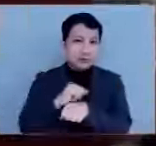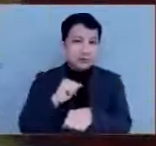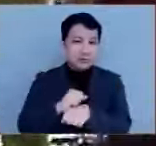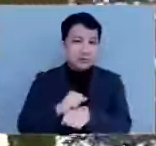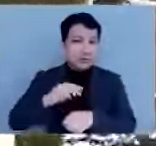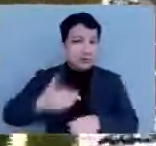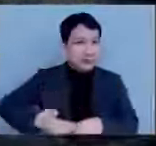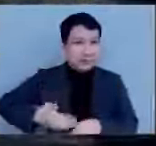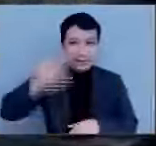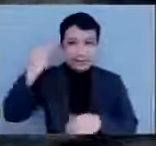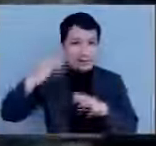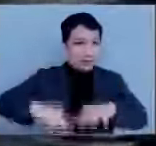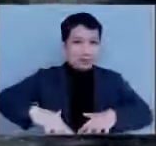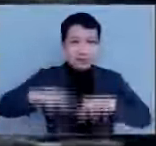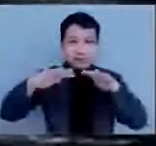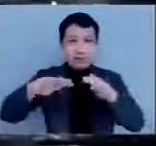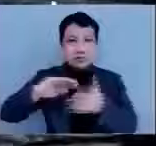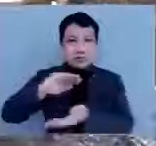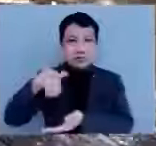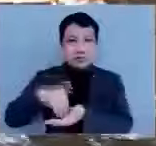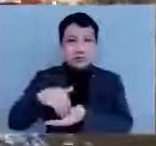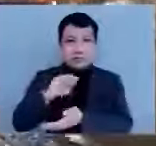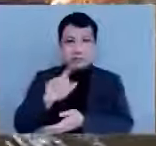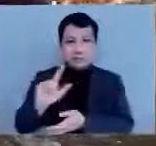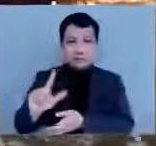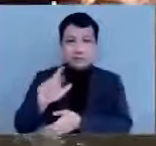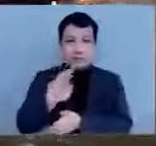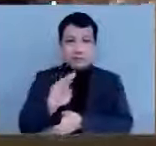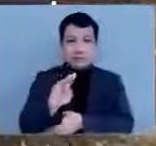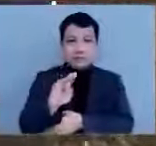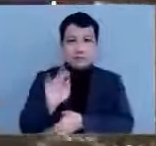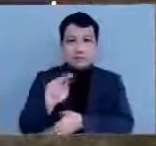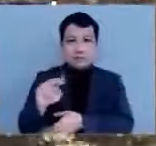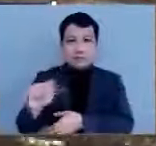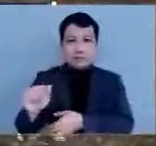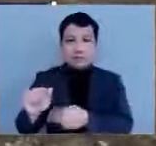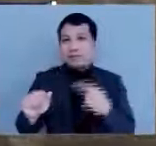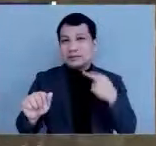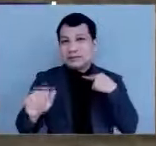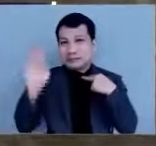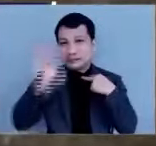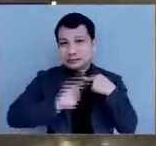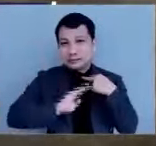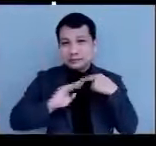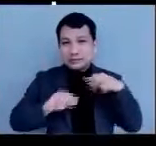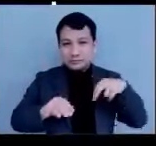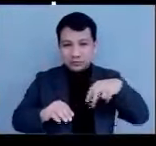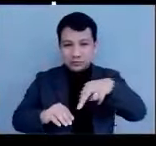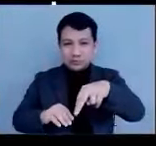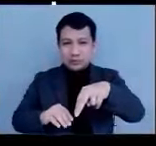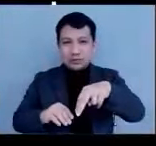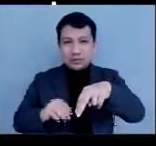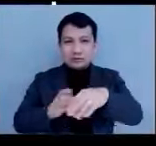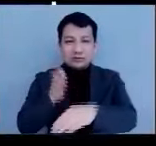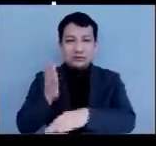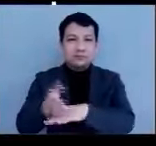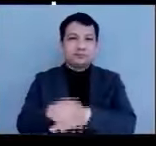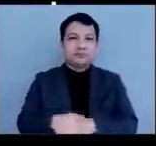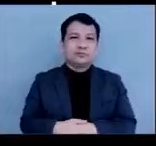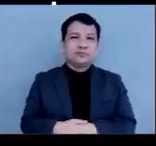tubig sa kalsada sa Central Mall ng Binian. Marami ang tumirik na sasakyan at naglakad para makatawid.